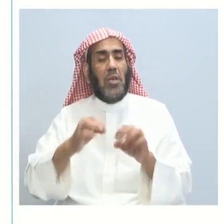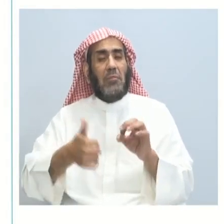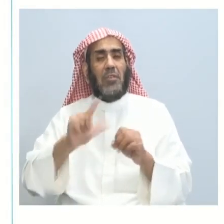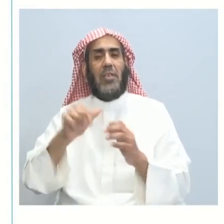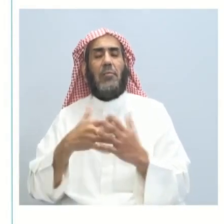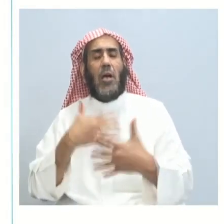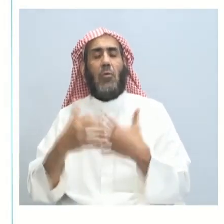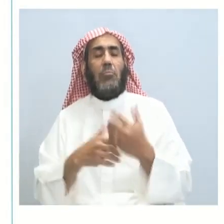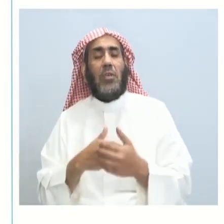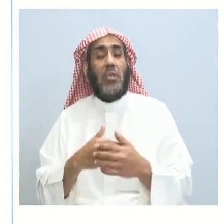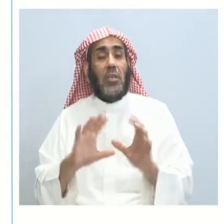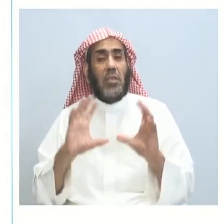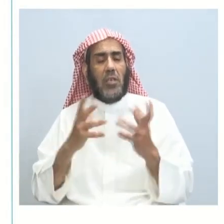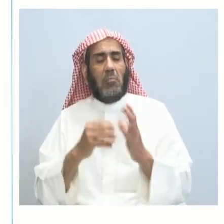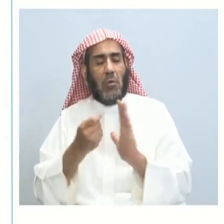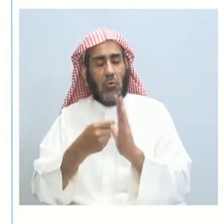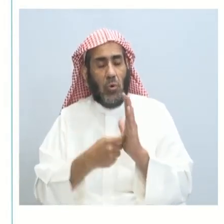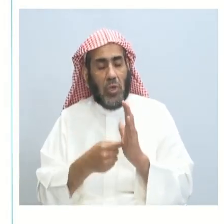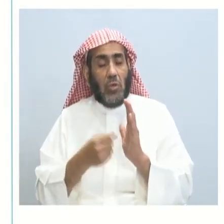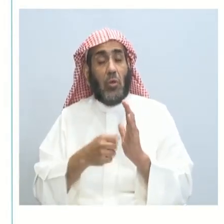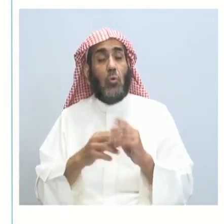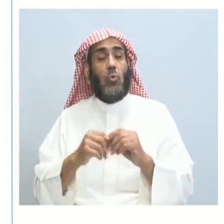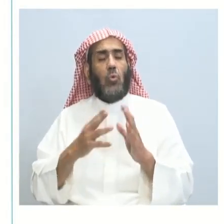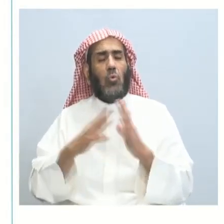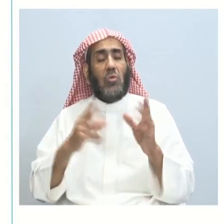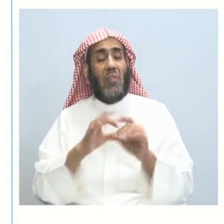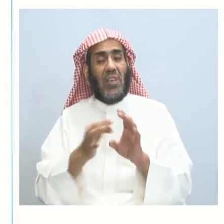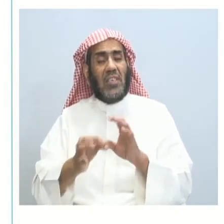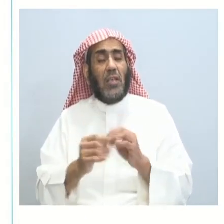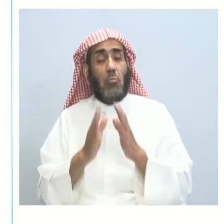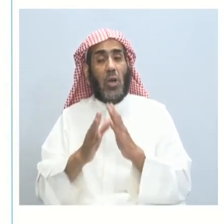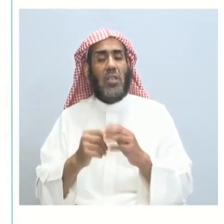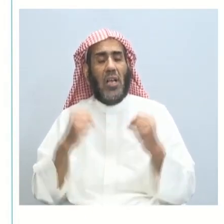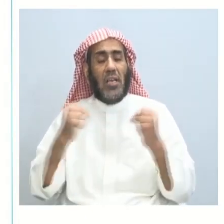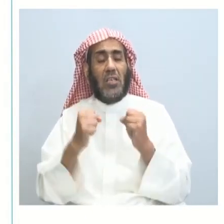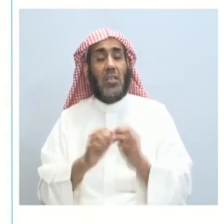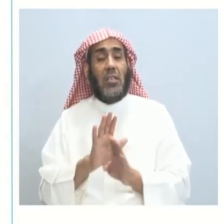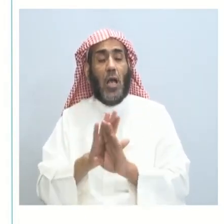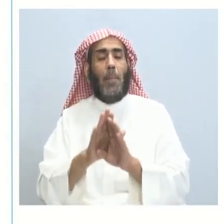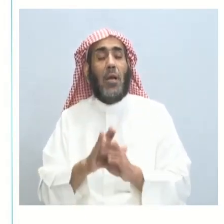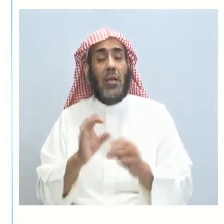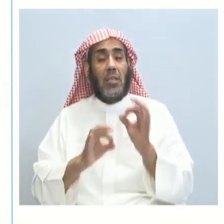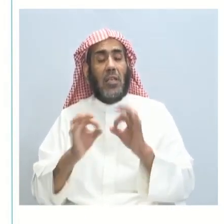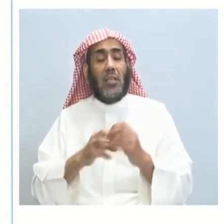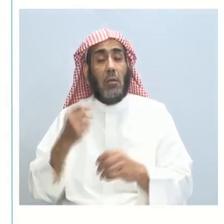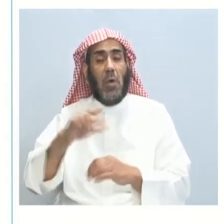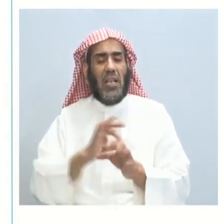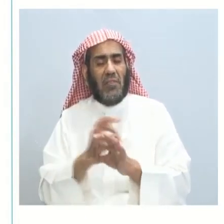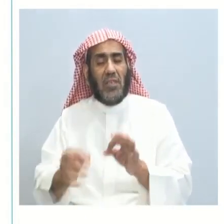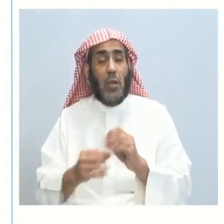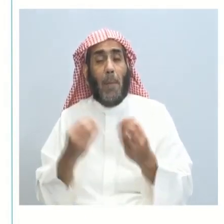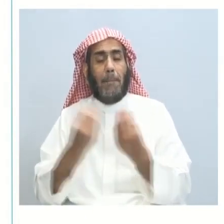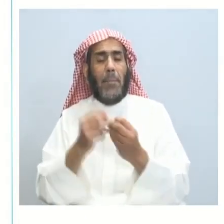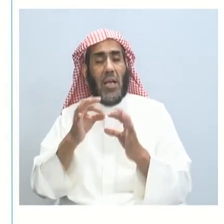ملائمه ستشمل مسوده الخطوط العريضه ما يلي تفاصيل محدده لانشطه الدعم التخطيط المالي التفصيلي